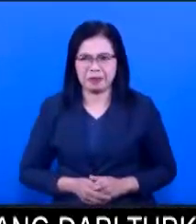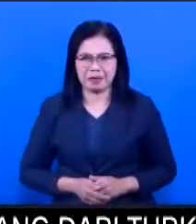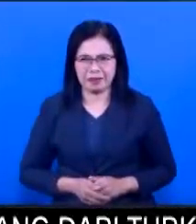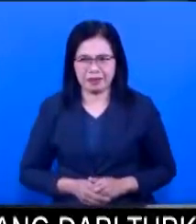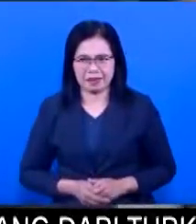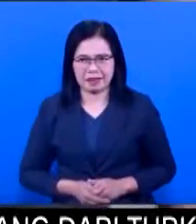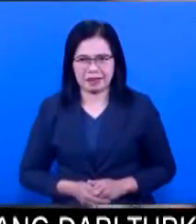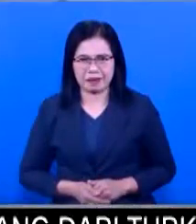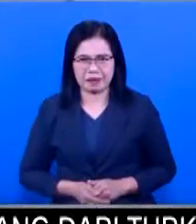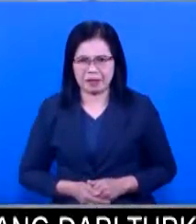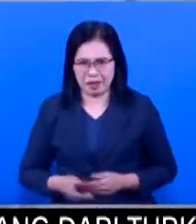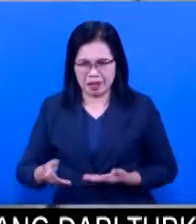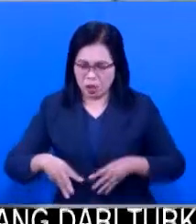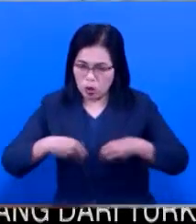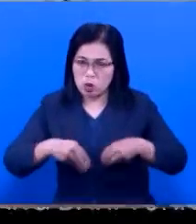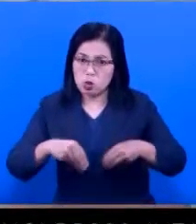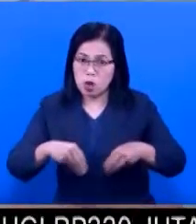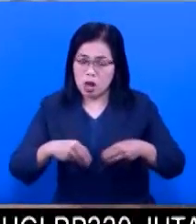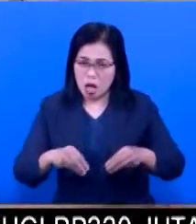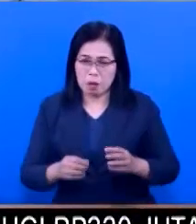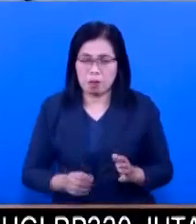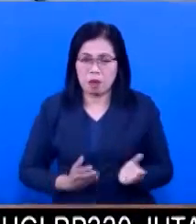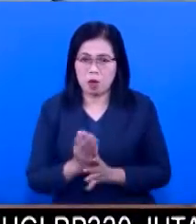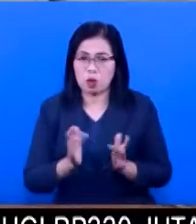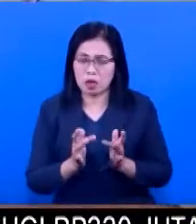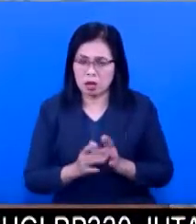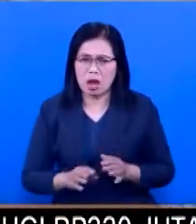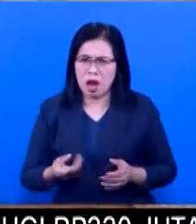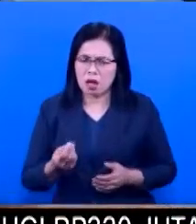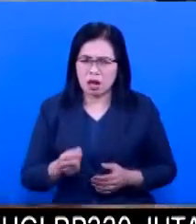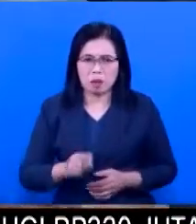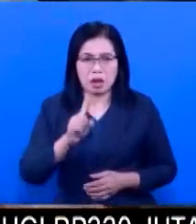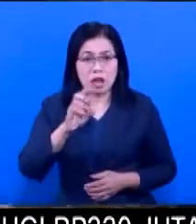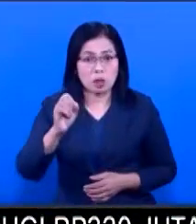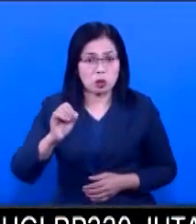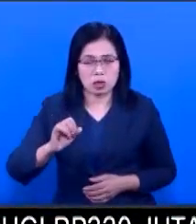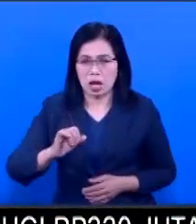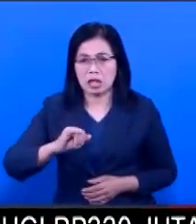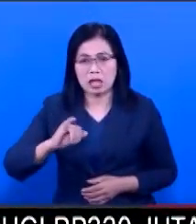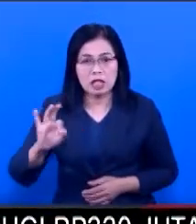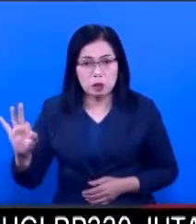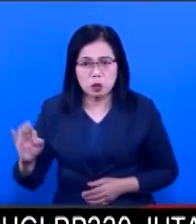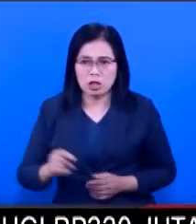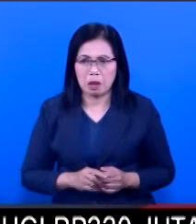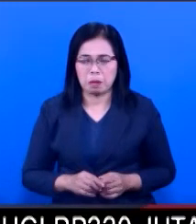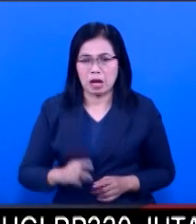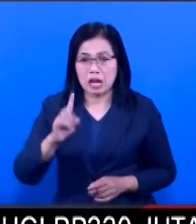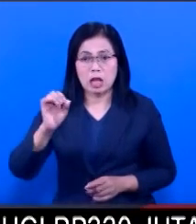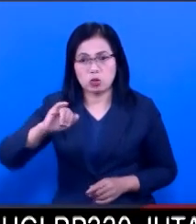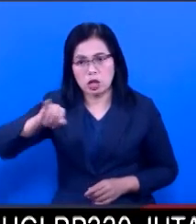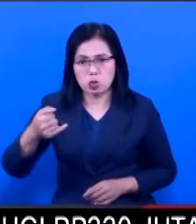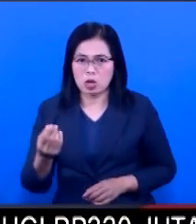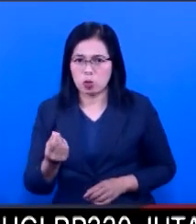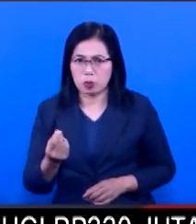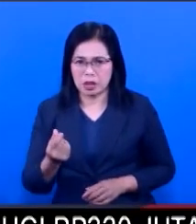CNNIndonesia.com di situs penjualan online, harganya berkisar mulai dari ratusan ribu hingga puluhan juta rupiah. Dalam wawancara kepada